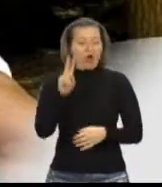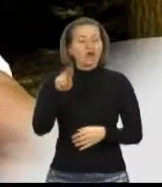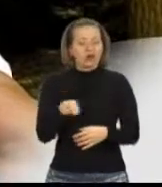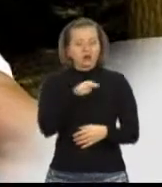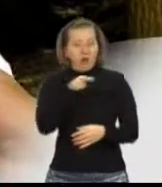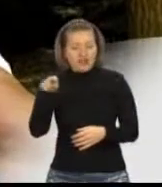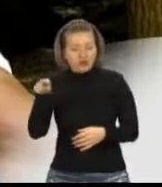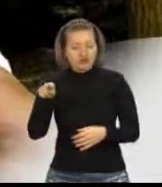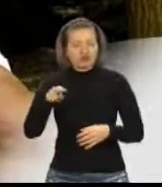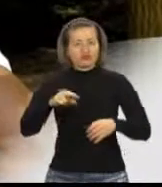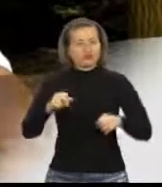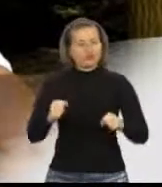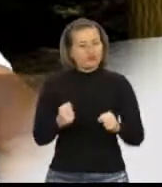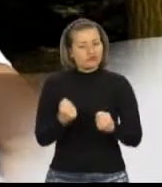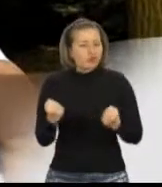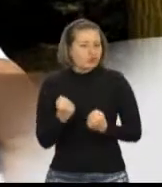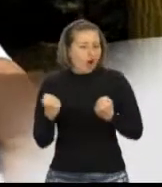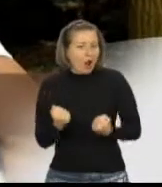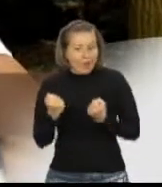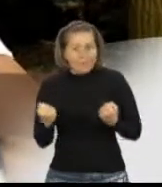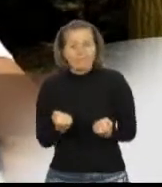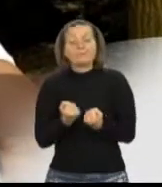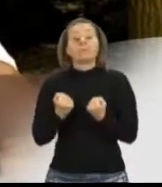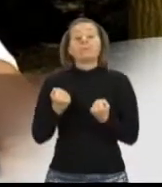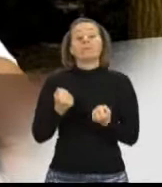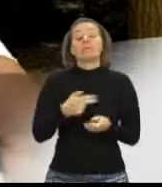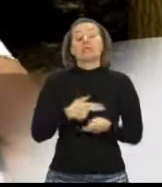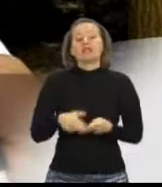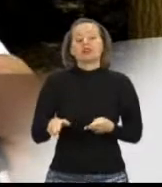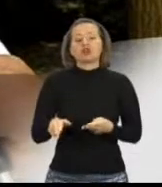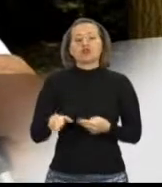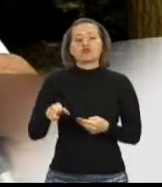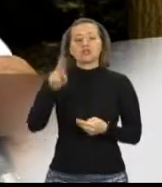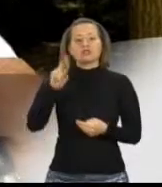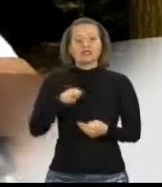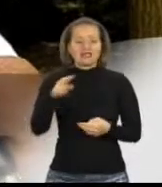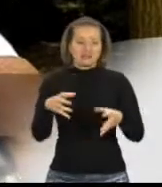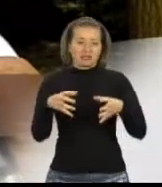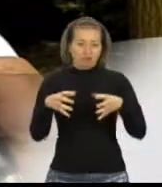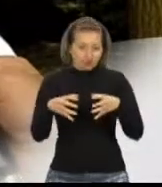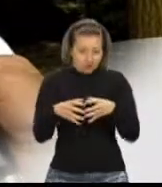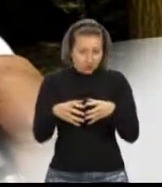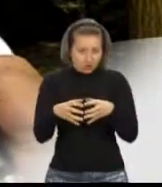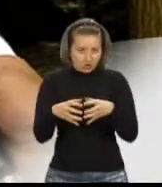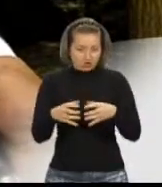katolikus mozgalom. A hivatalos neve Keresztény Közösségfejlesztő, vagy Katolikus